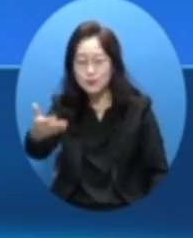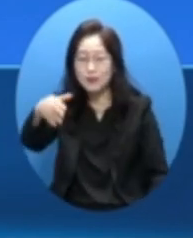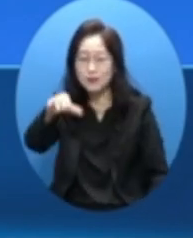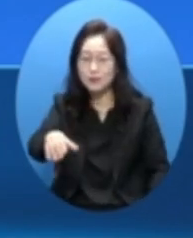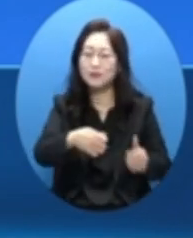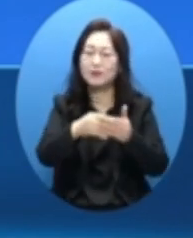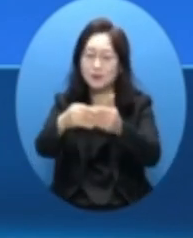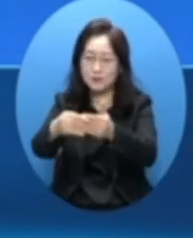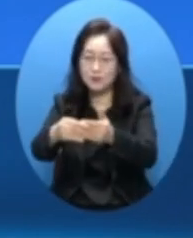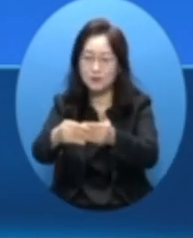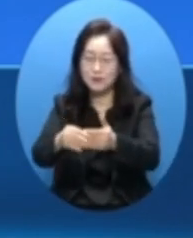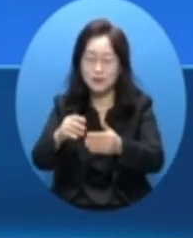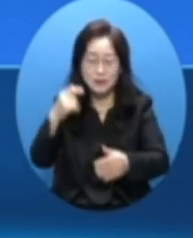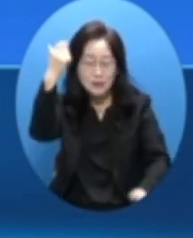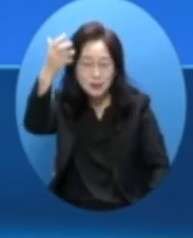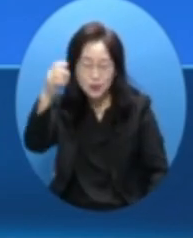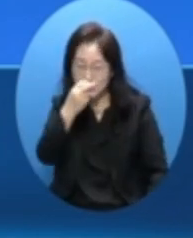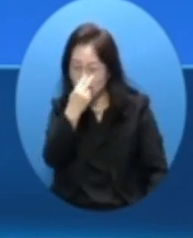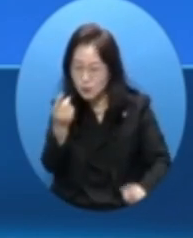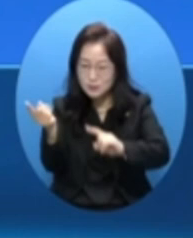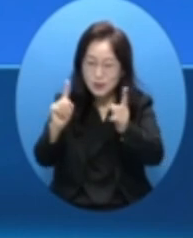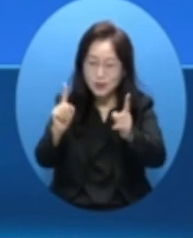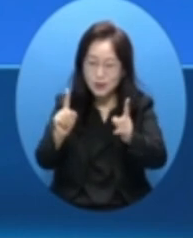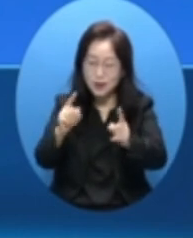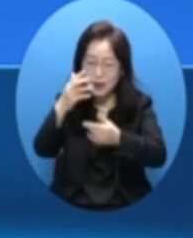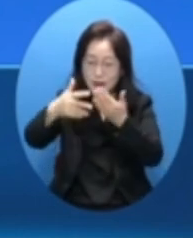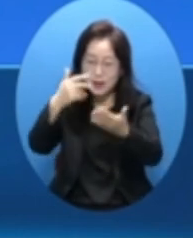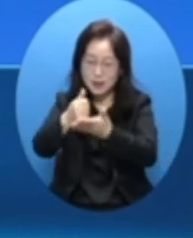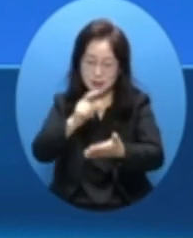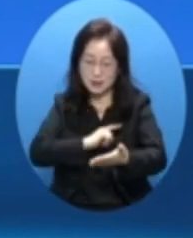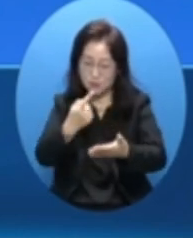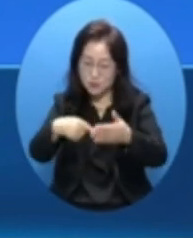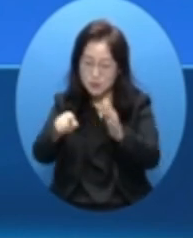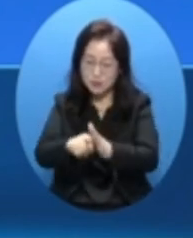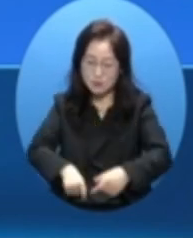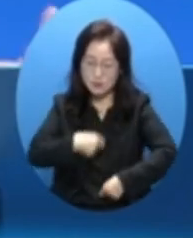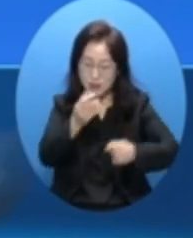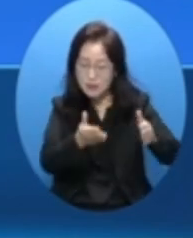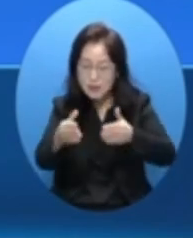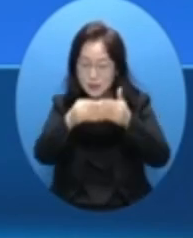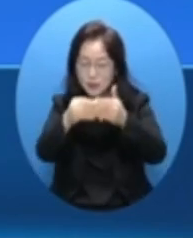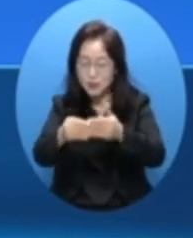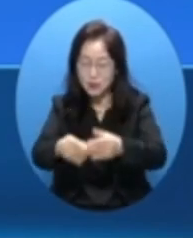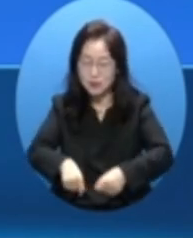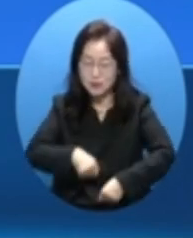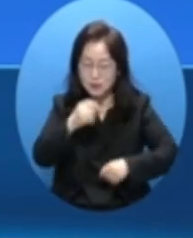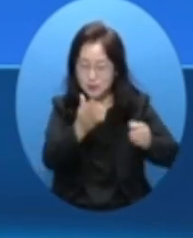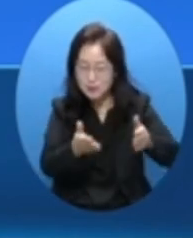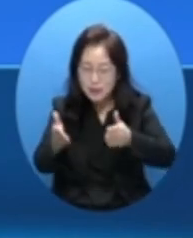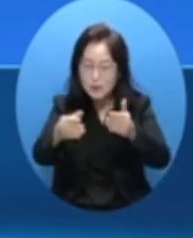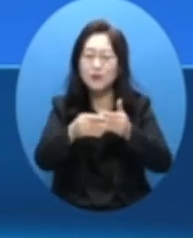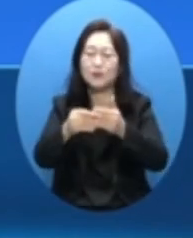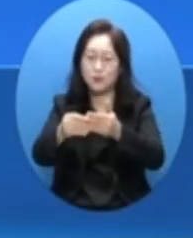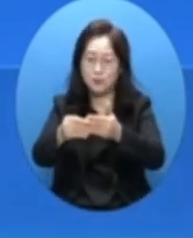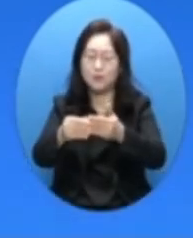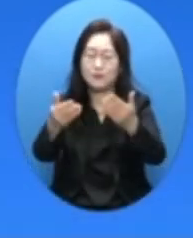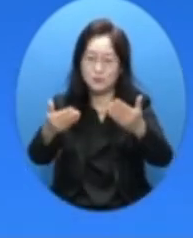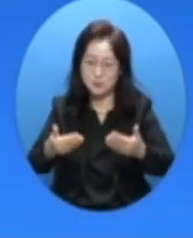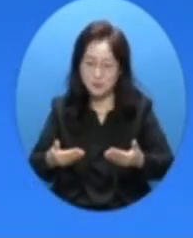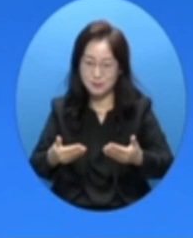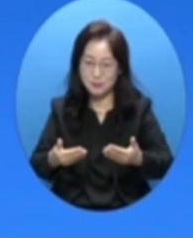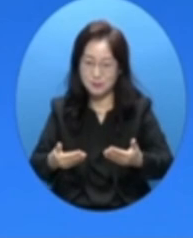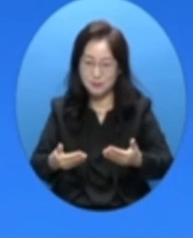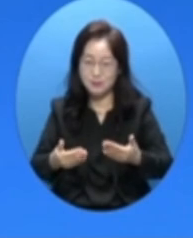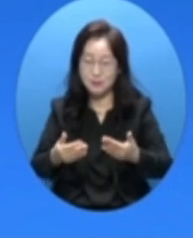인도하시는도다 내 영혼을 수행시키시고 자기 이름을 위하여 의의 길로 인도하시는도다 그의 길로 인도하시는도다 사랑이